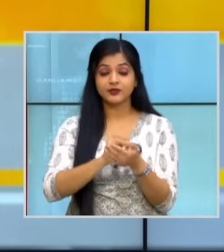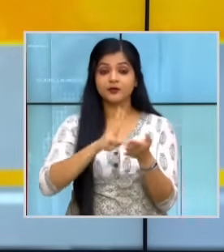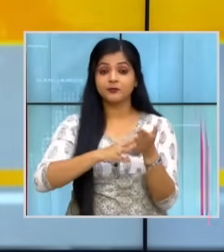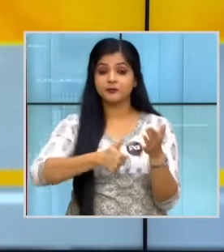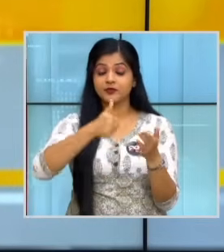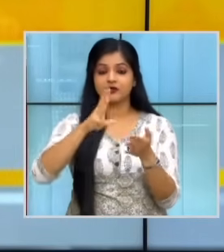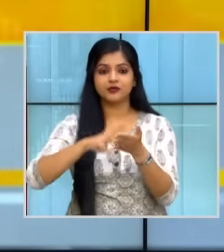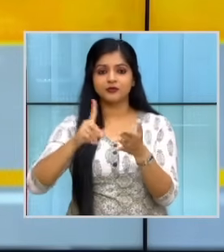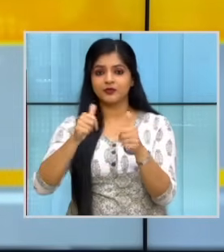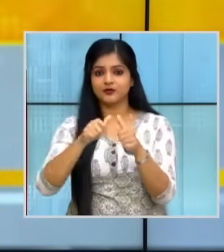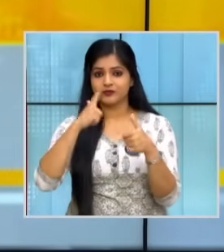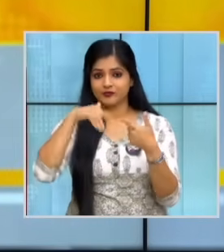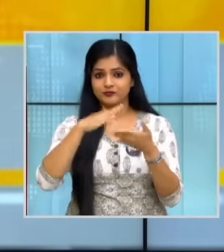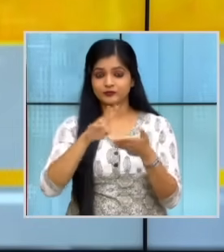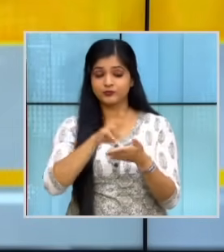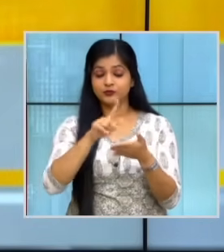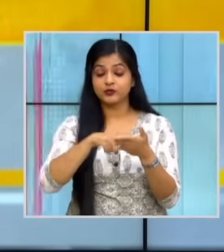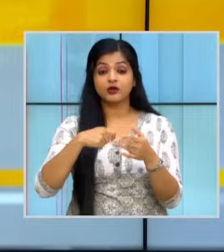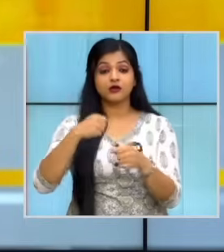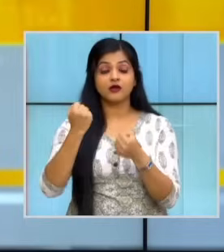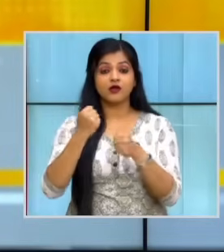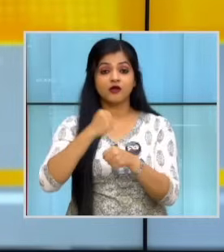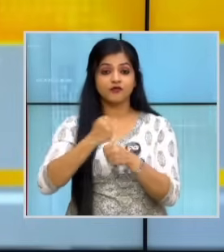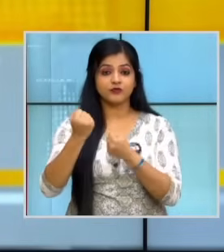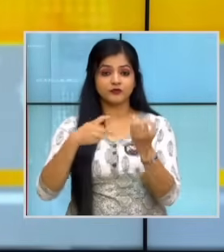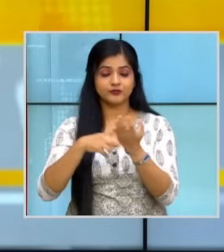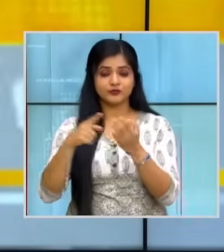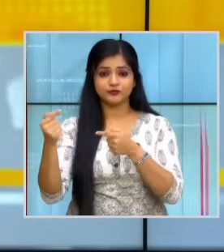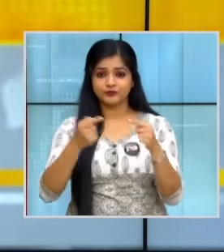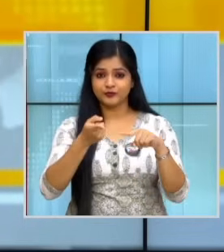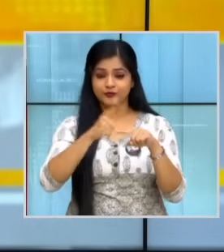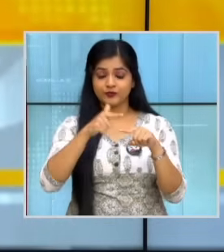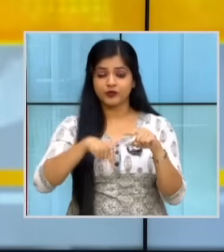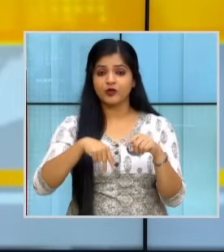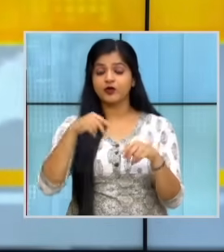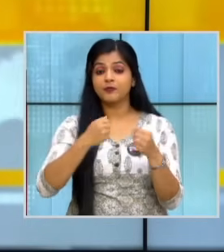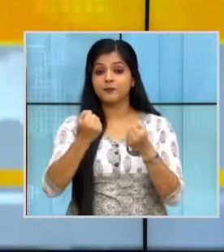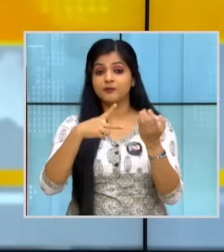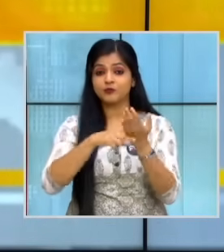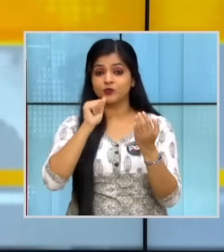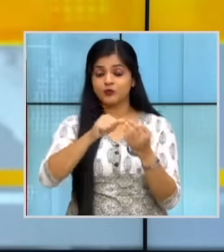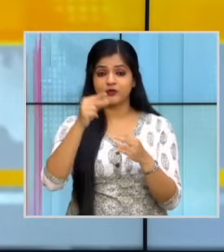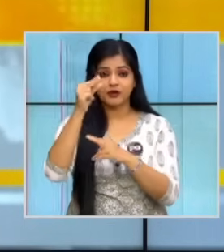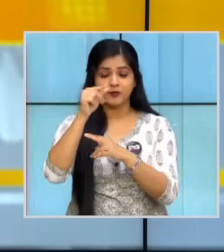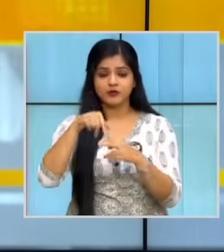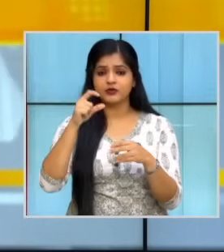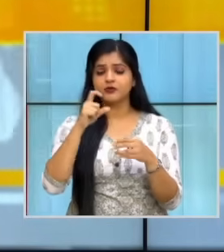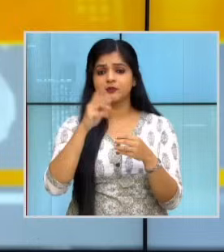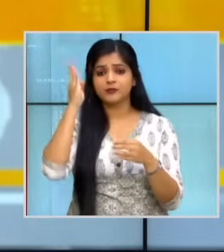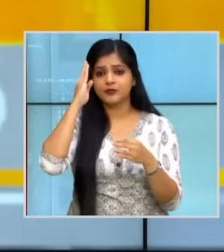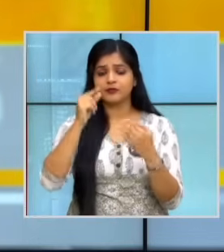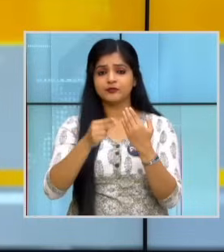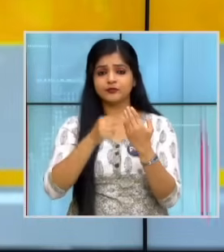മേയർ MLA ദമ്പതികളും KSRTC ഡ്രൈവറും തമ്മിൽ തർക്കമുണ്ടായ ബസ്സിലെ CCTV മെമ്മറി കാർഡ് നഷ്ടപ്പെട്ട കേസിൽ ചോദ്യം ചെയ്യൽ തുടർന്ന